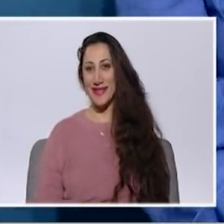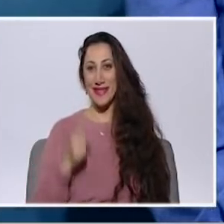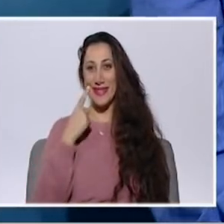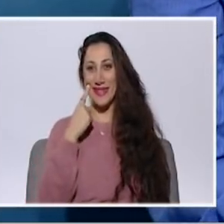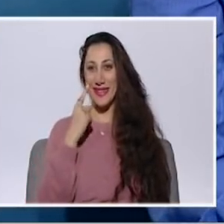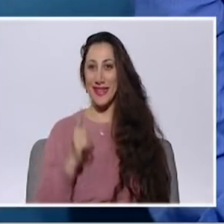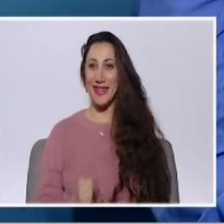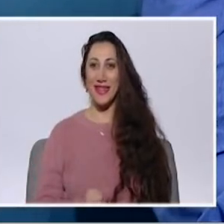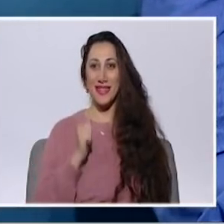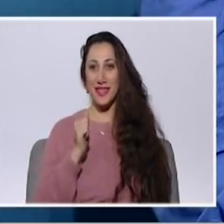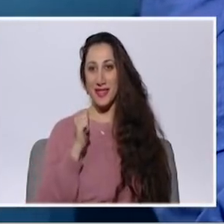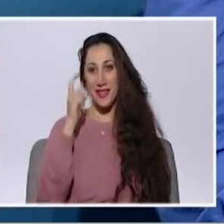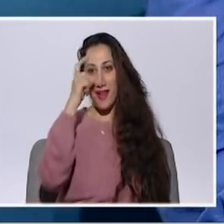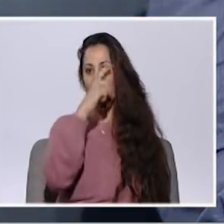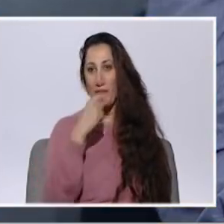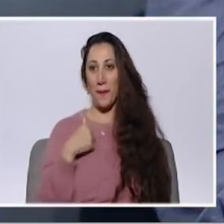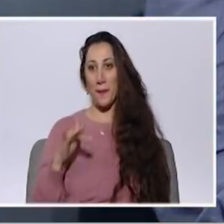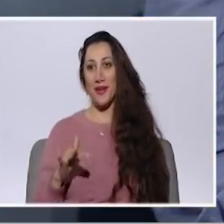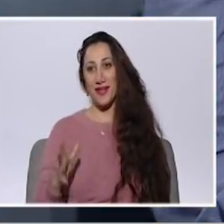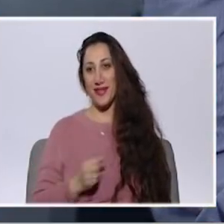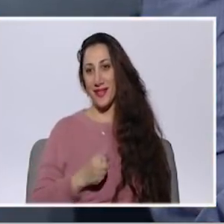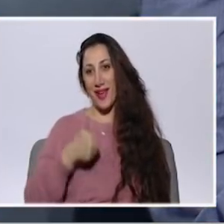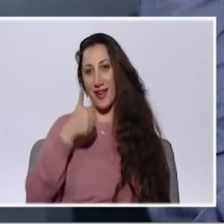هو صعب جدا، لا اكيد نور.